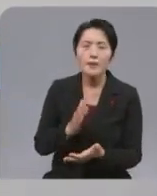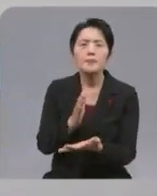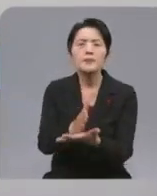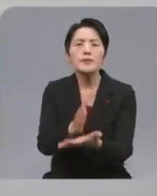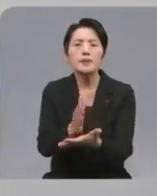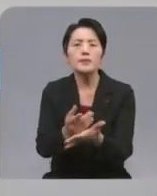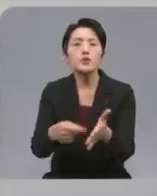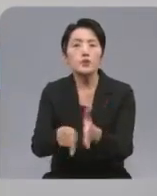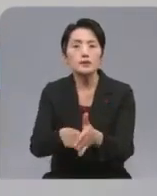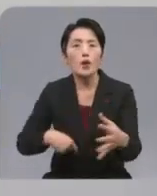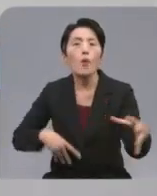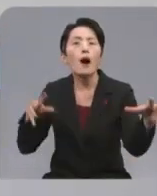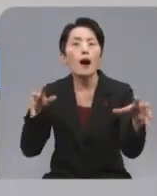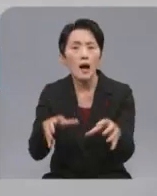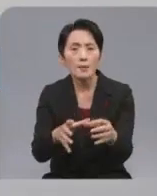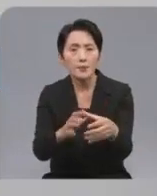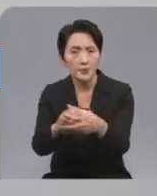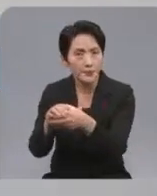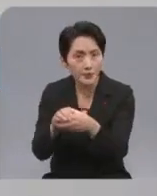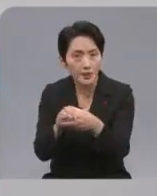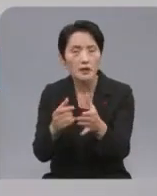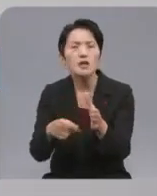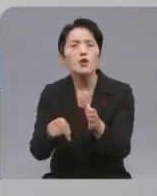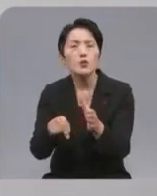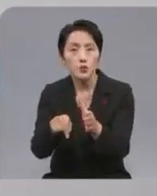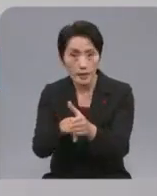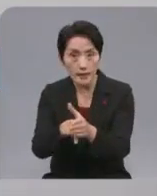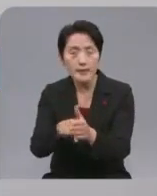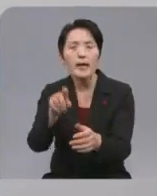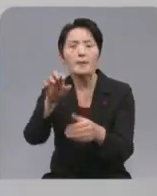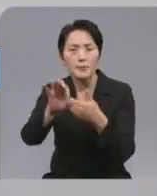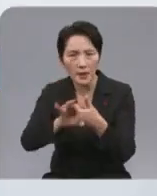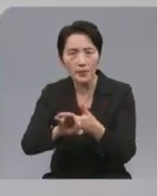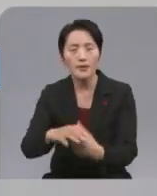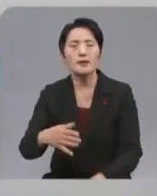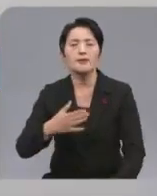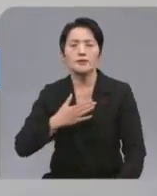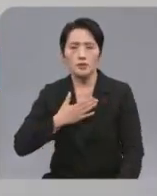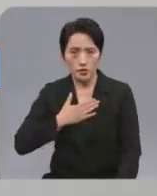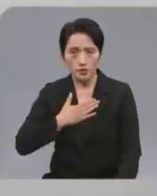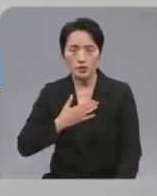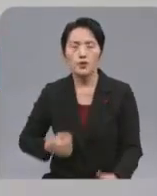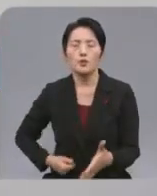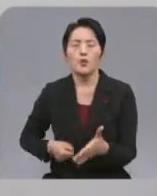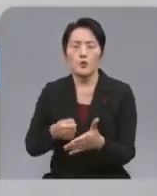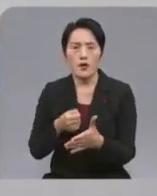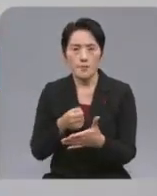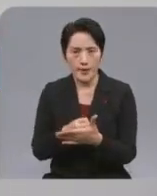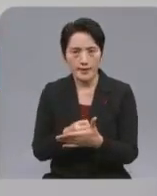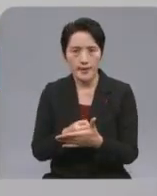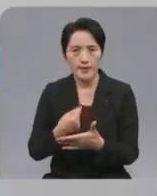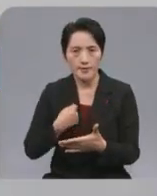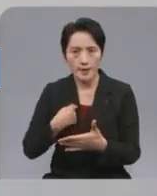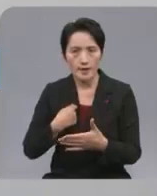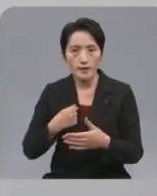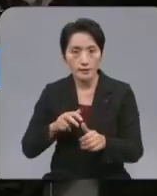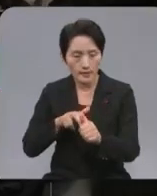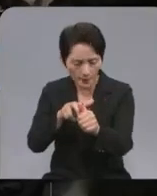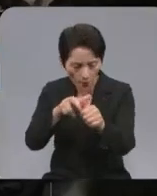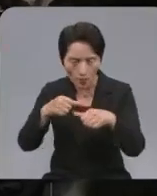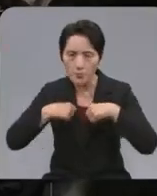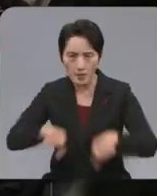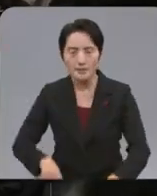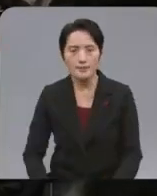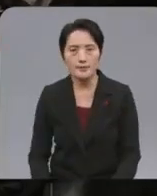если это вернет атмосферу единства и примирение в партии а также смягчит опасения народа по поводу разлада